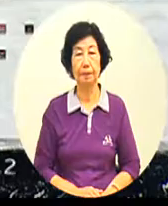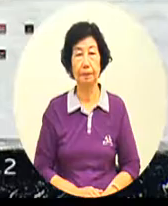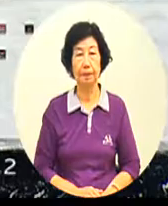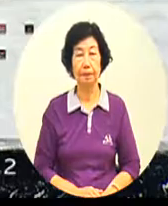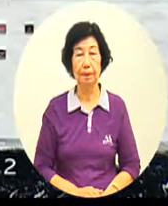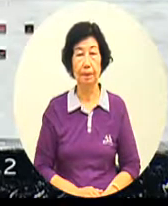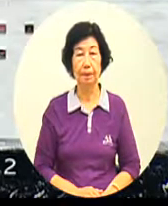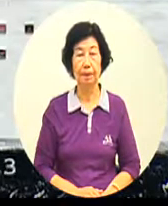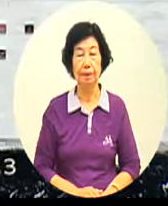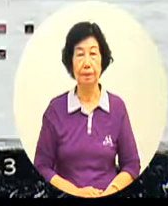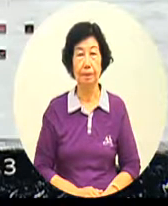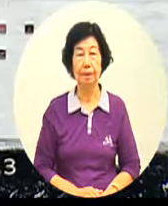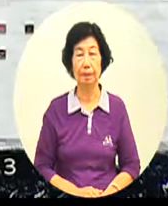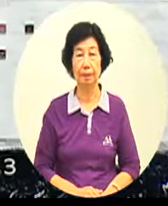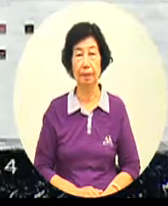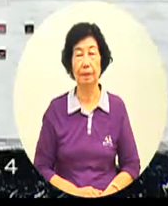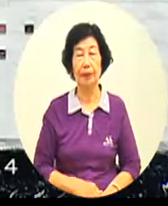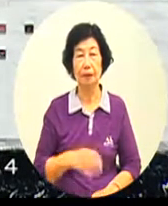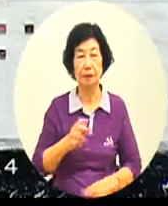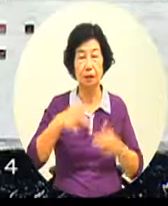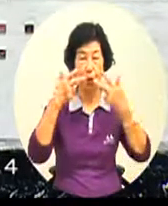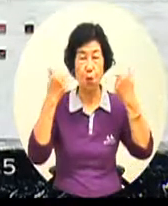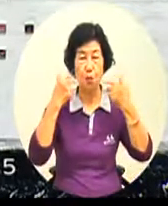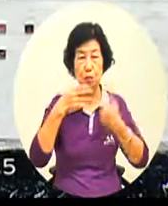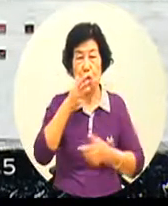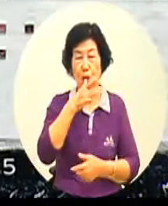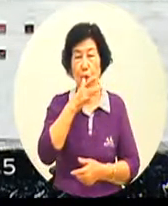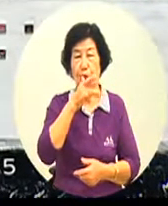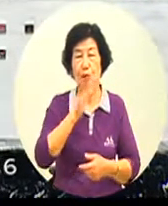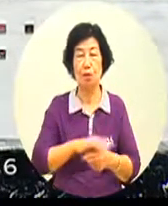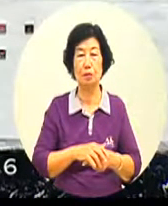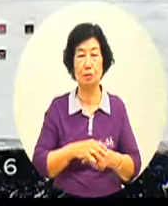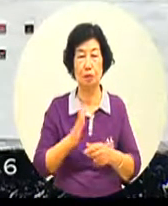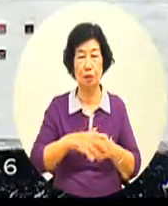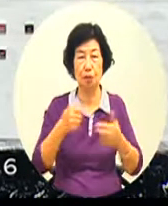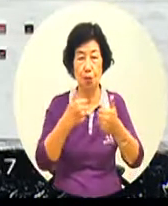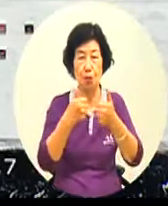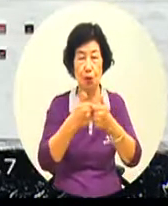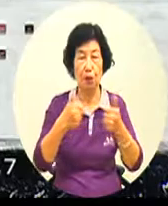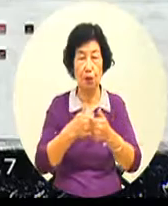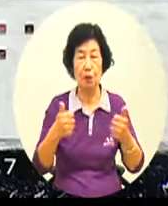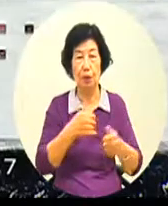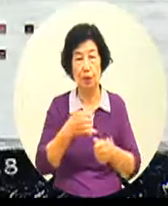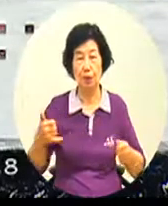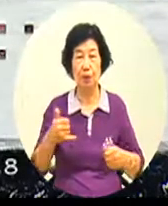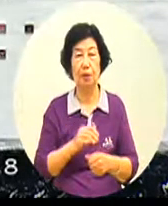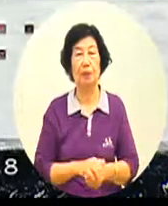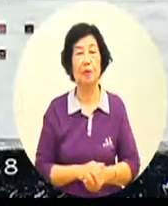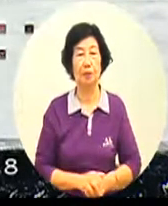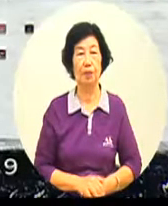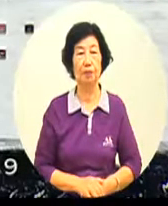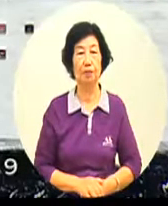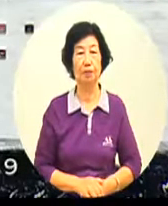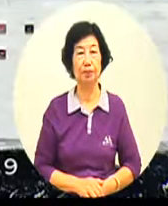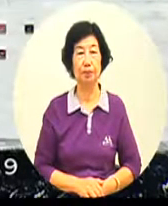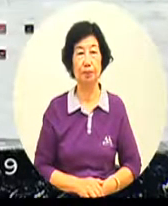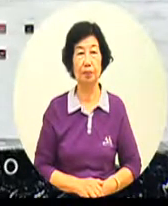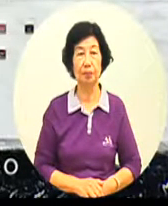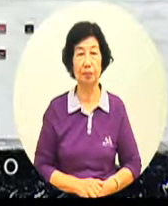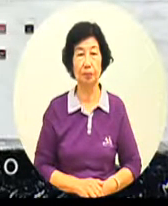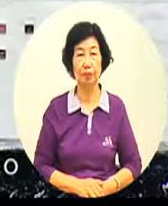明慧秘书长，杜杜达杜马纳斯卡尔马杜穆汉斯议会的达巴达科伊杜达基达高。